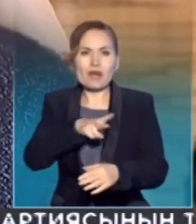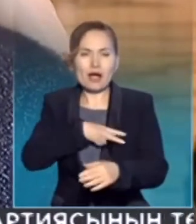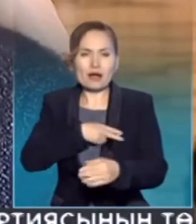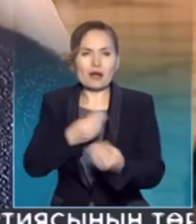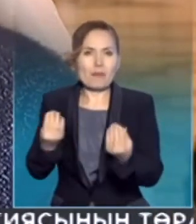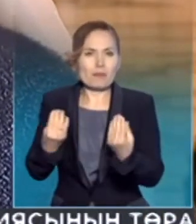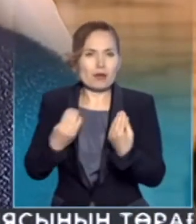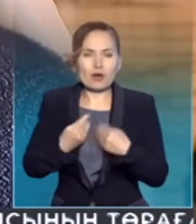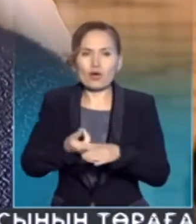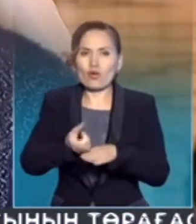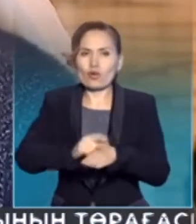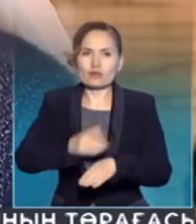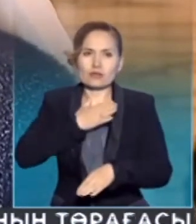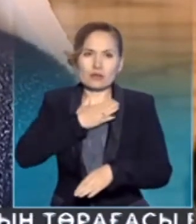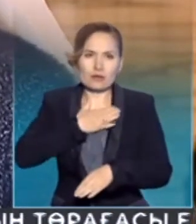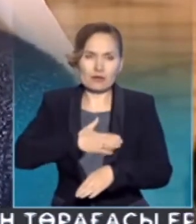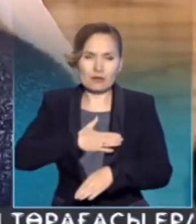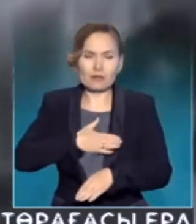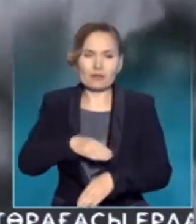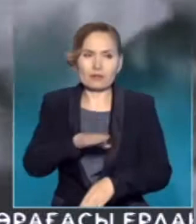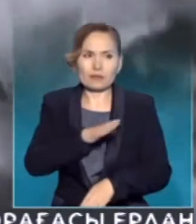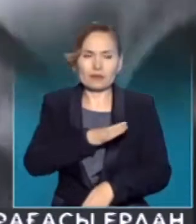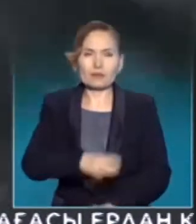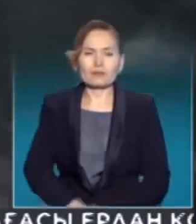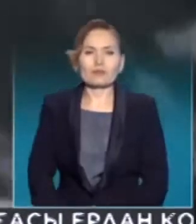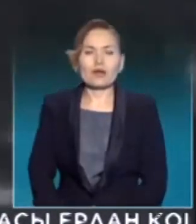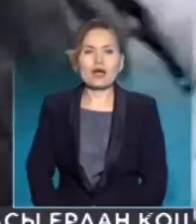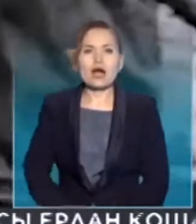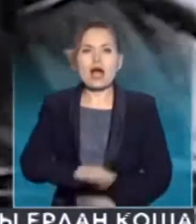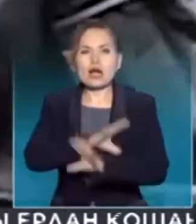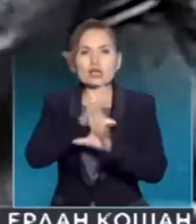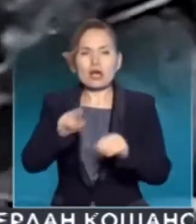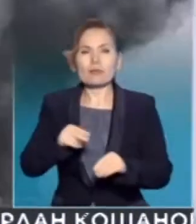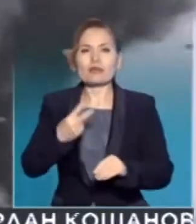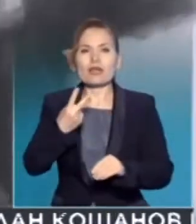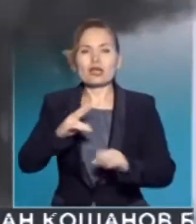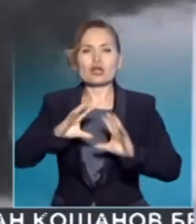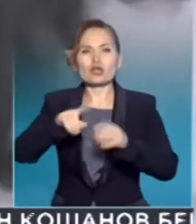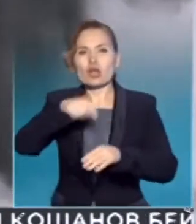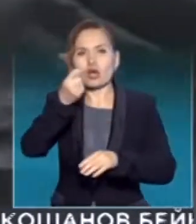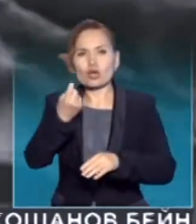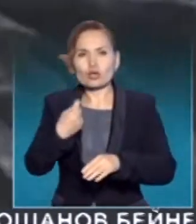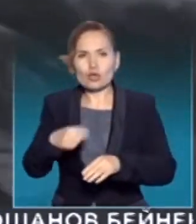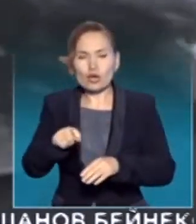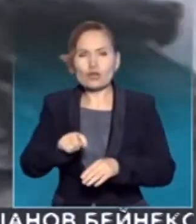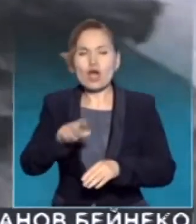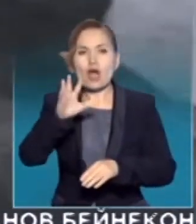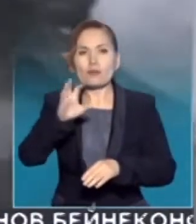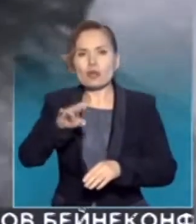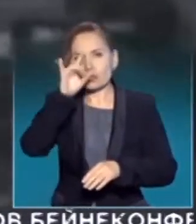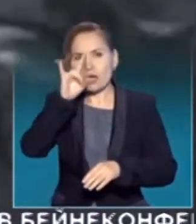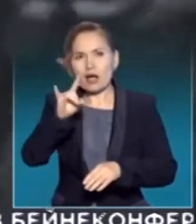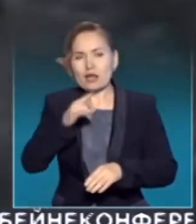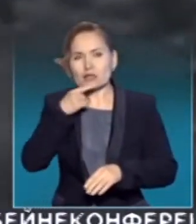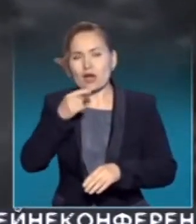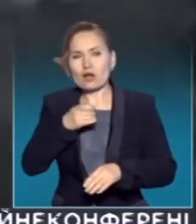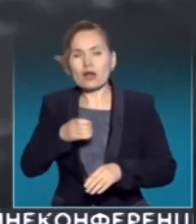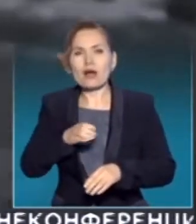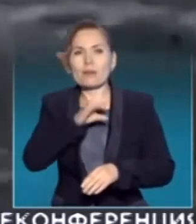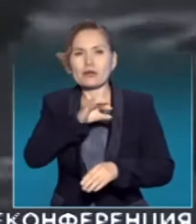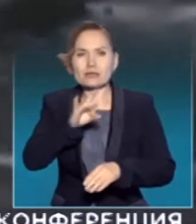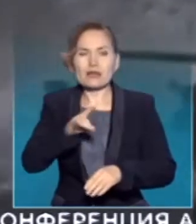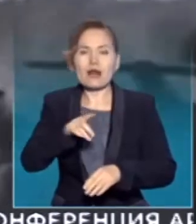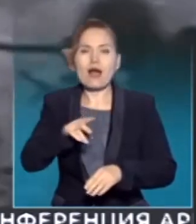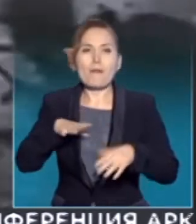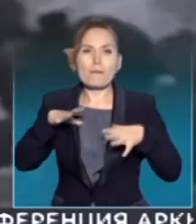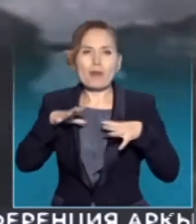наградамның өзі мені уже көкке жеткізді. Жалпы 2-ші дүниежүзілік соғыста 500-ге жуық жерлесіміз кеңес одағының батыры атанған,